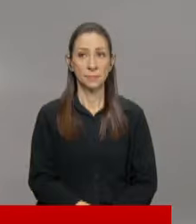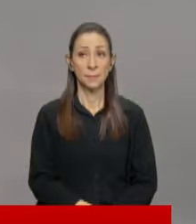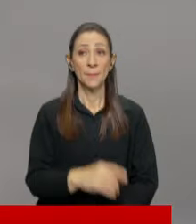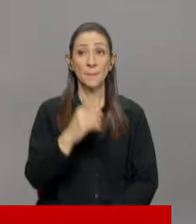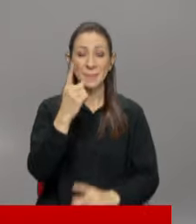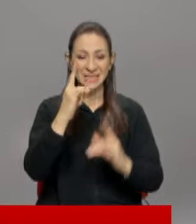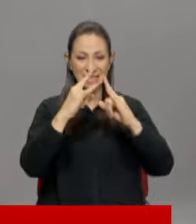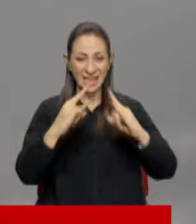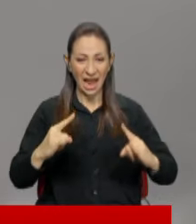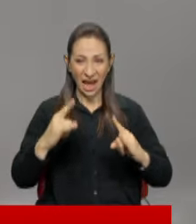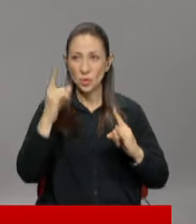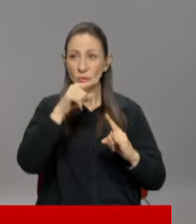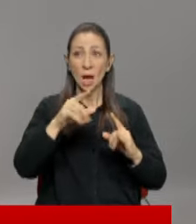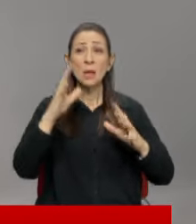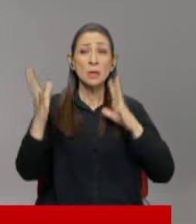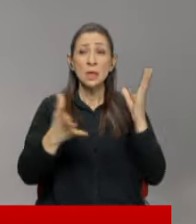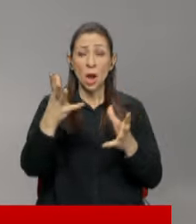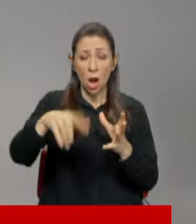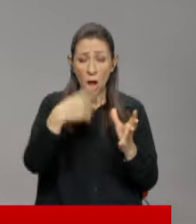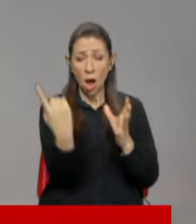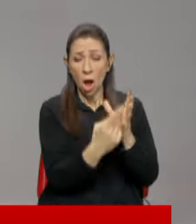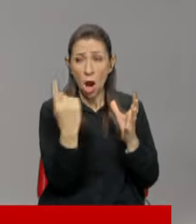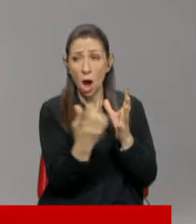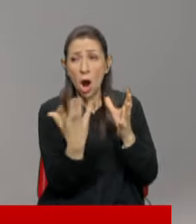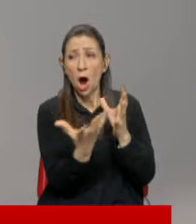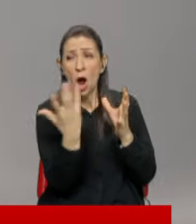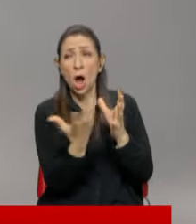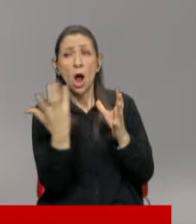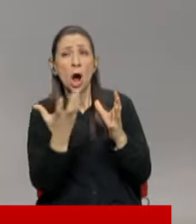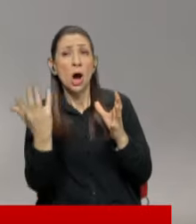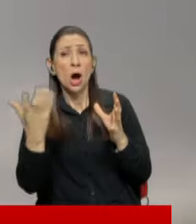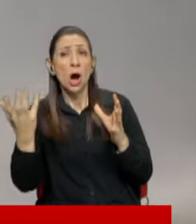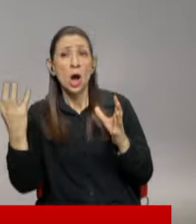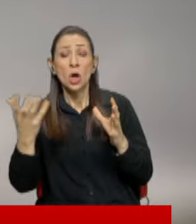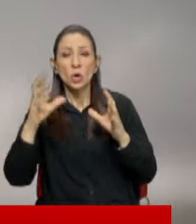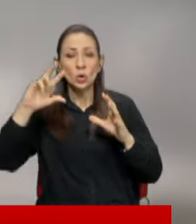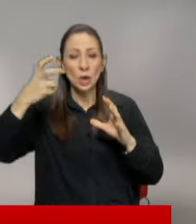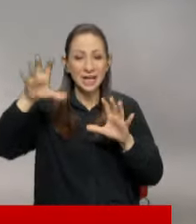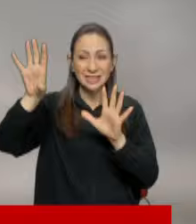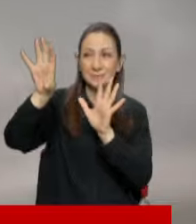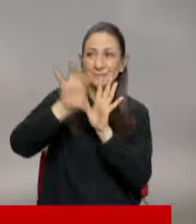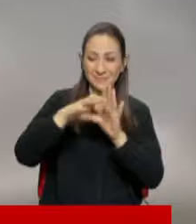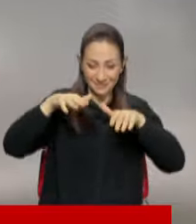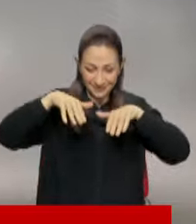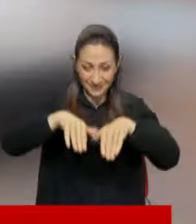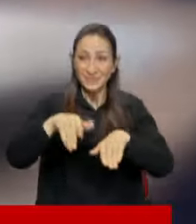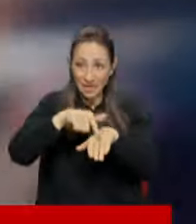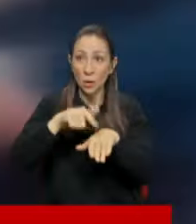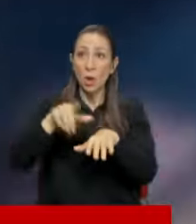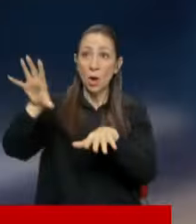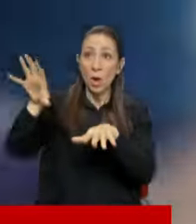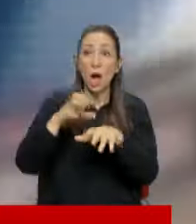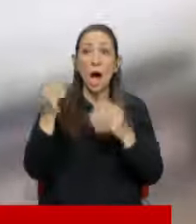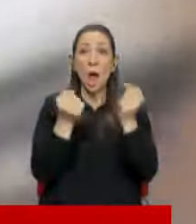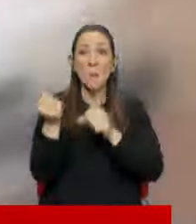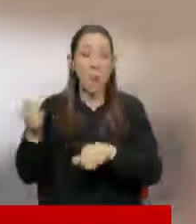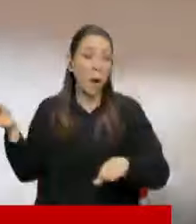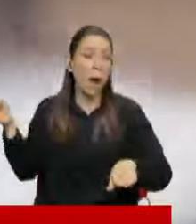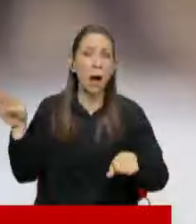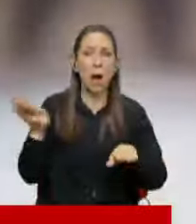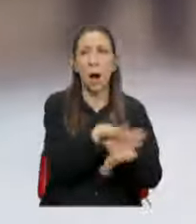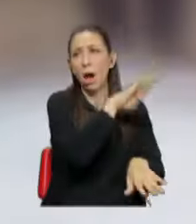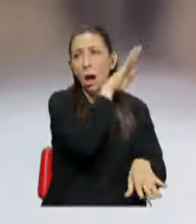Bir serayı vuran hortum ne varsa içine kattığı gibi seyrine devam etti. Güneş panelini de sürükleyen hortum paneli bir aracın üzerine